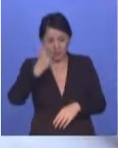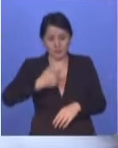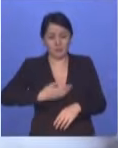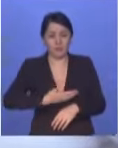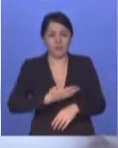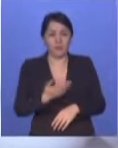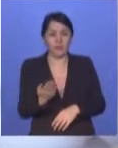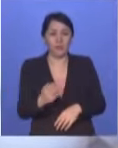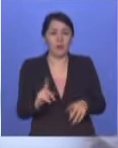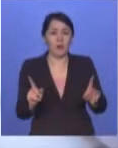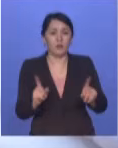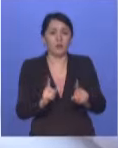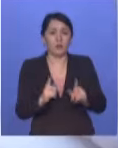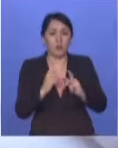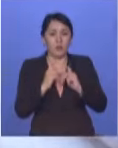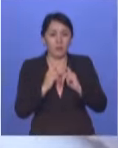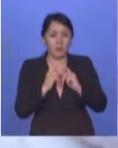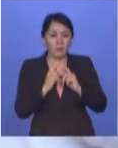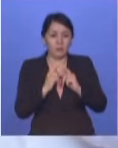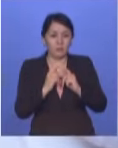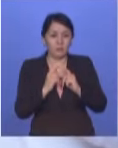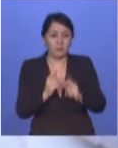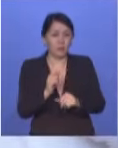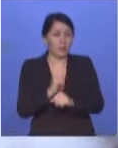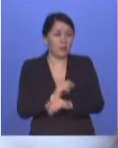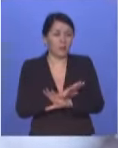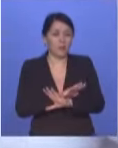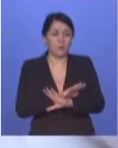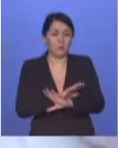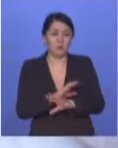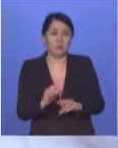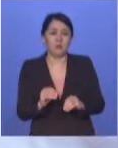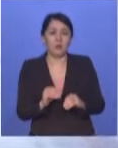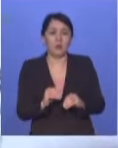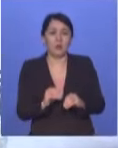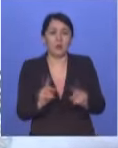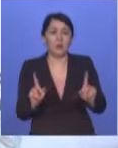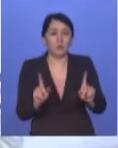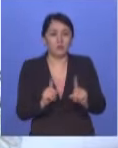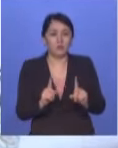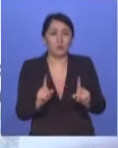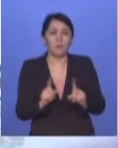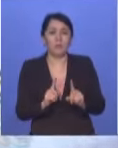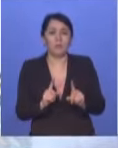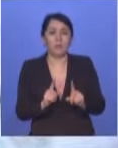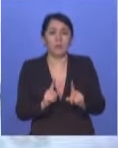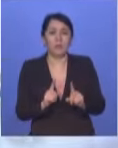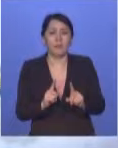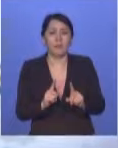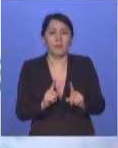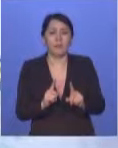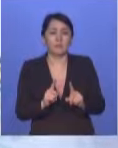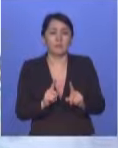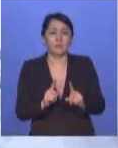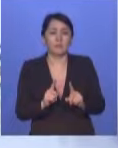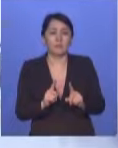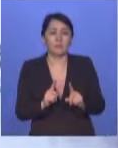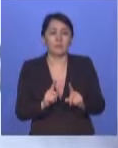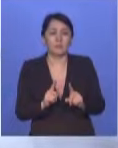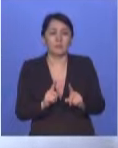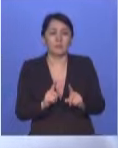что дали, не оставили, как говорится, конечно, на улице, что, что